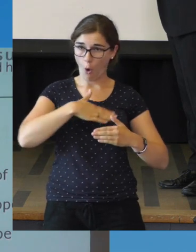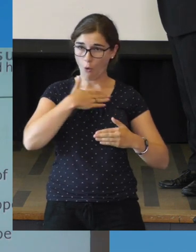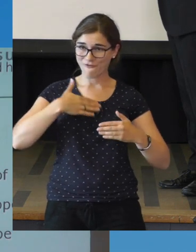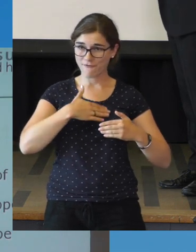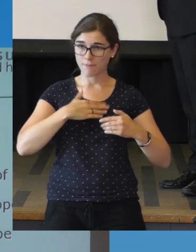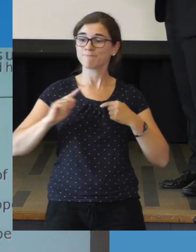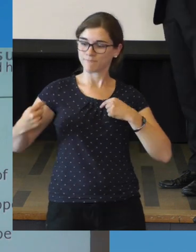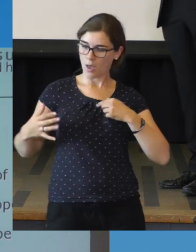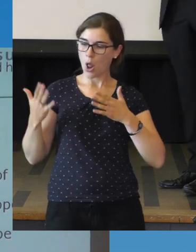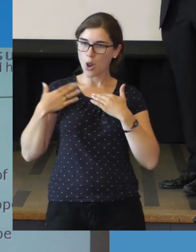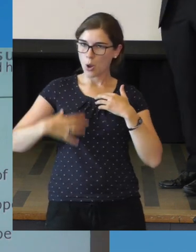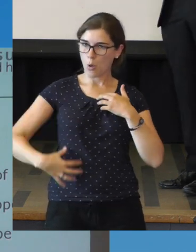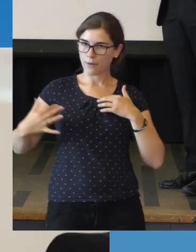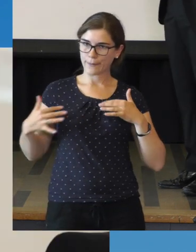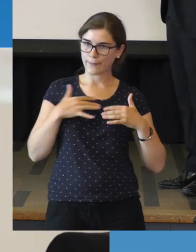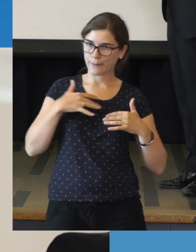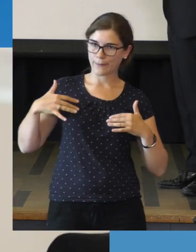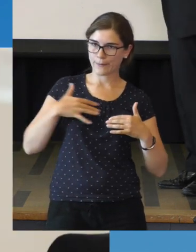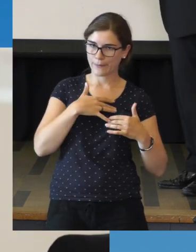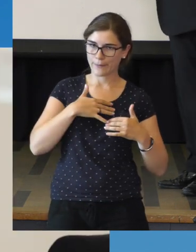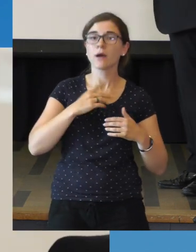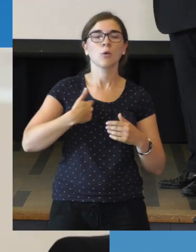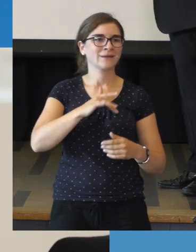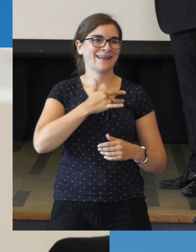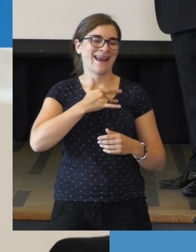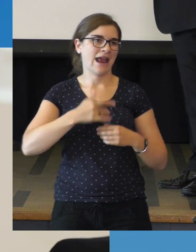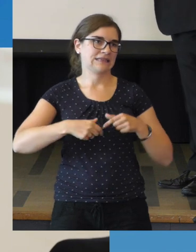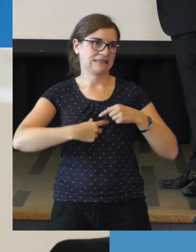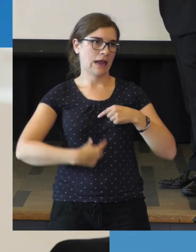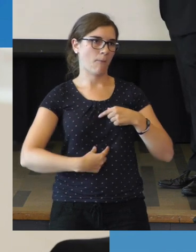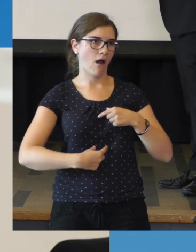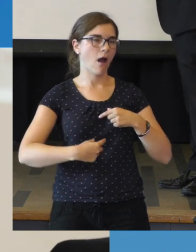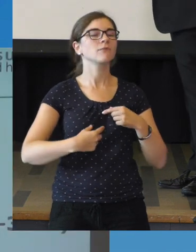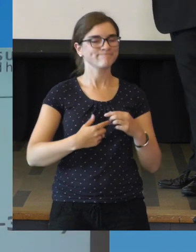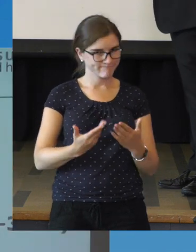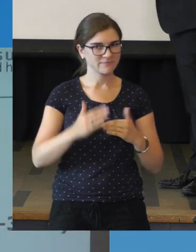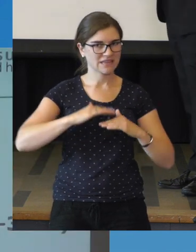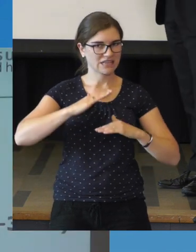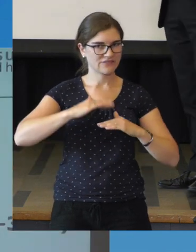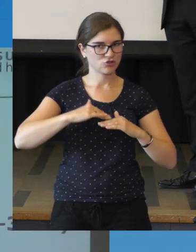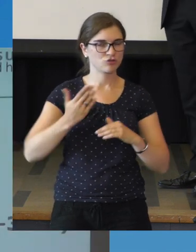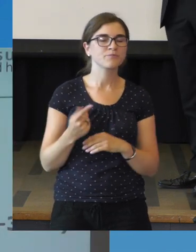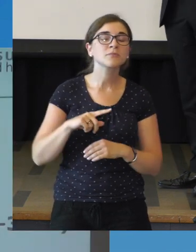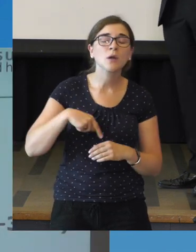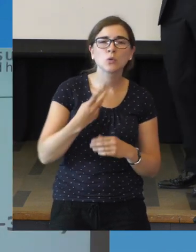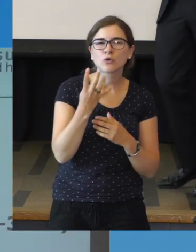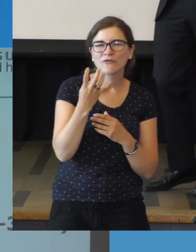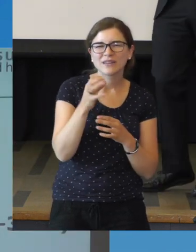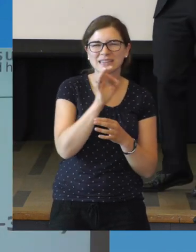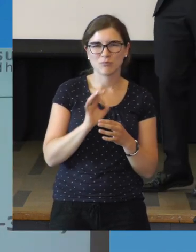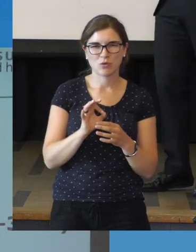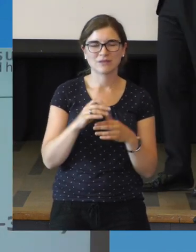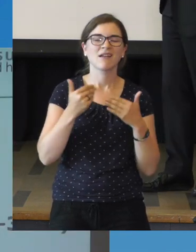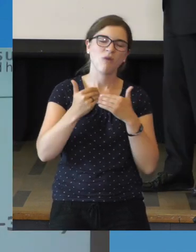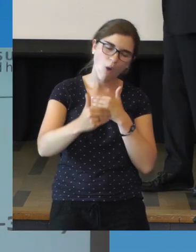Lunge her, und der Herzkammer sitzt. Und die häufigsten Klappenerkrankungen des Menschen ist zu 40% die Einengung